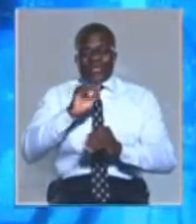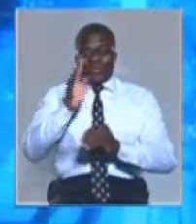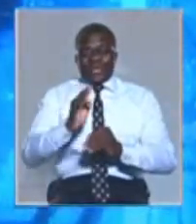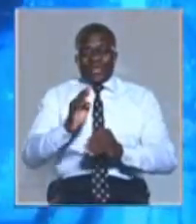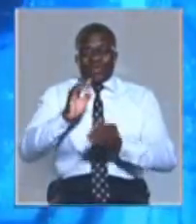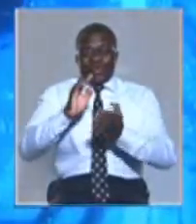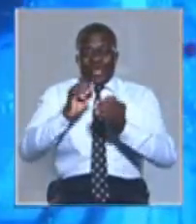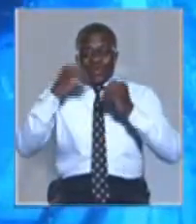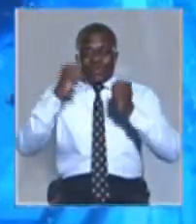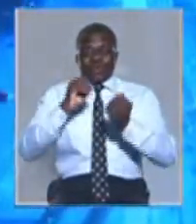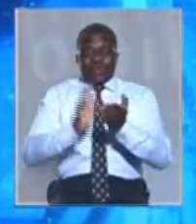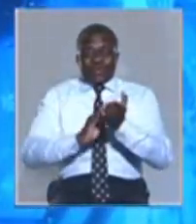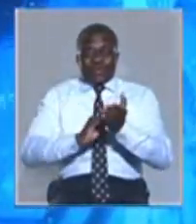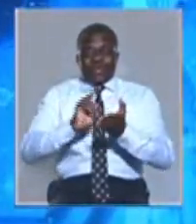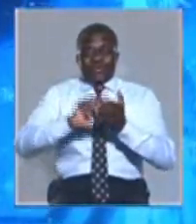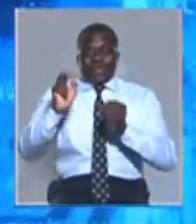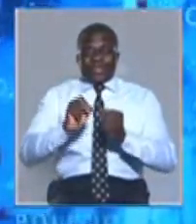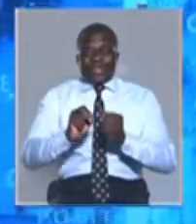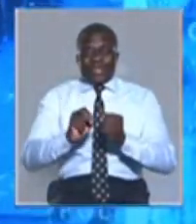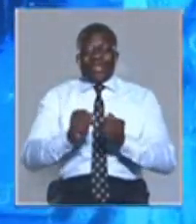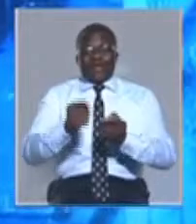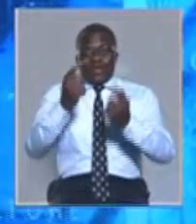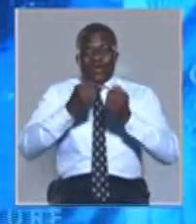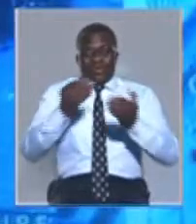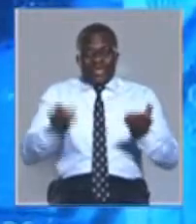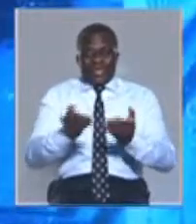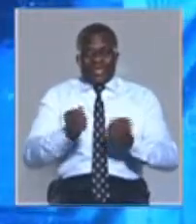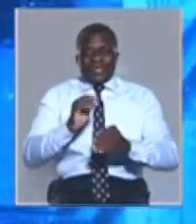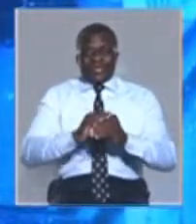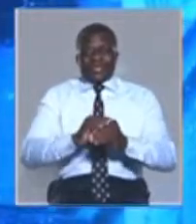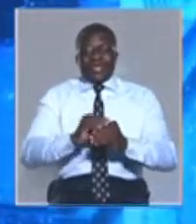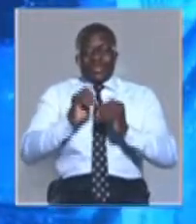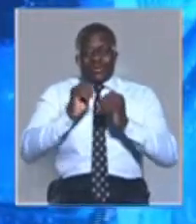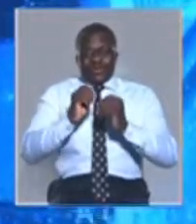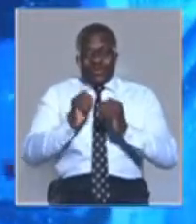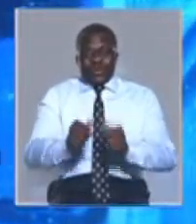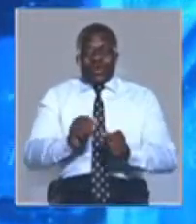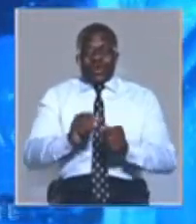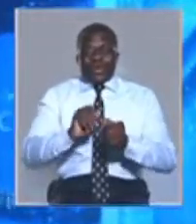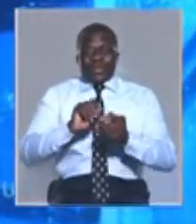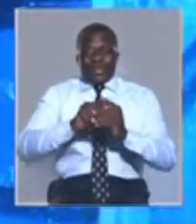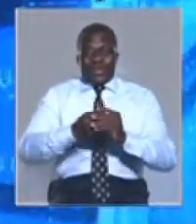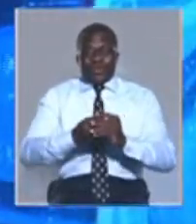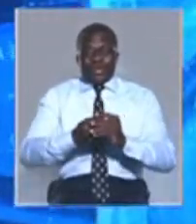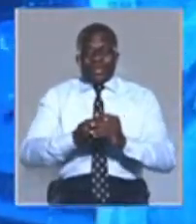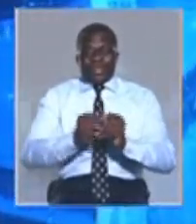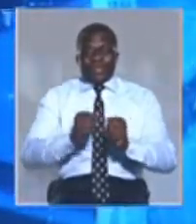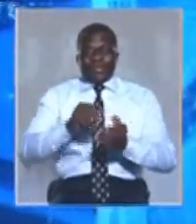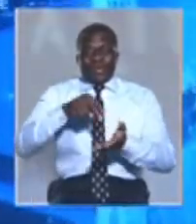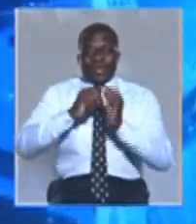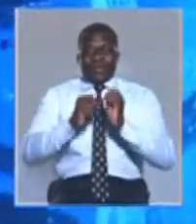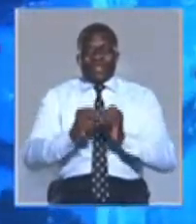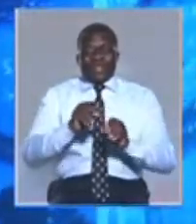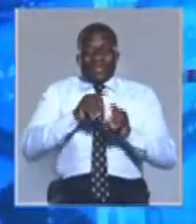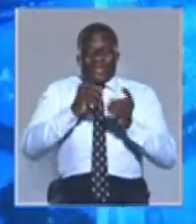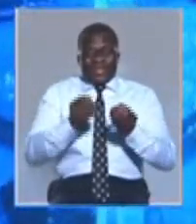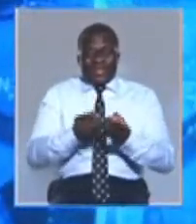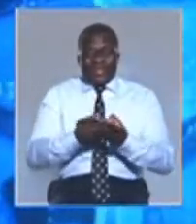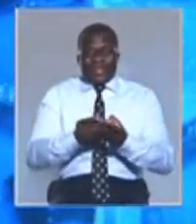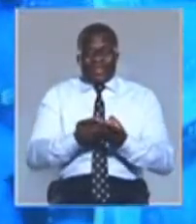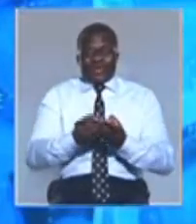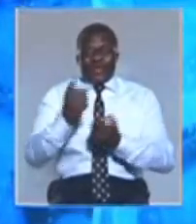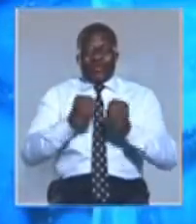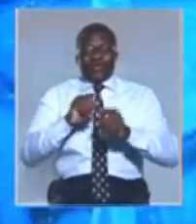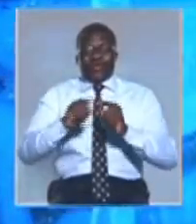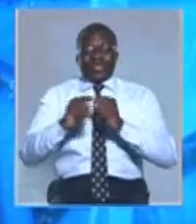et universitaire OBSSU. Revenons ici sur le top de cette compétition qui a été donnée en présence des délégations venues de tous